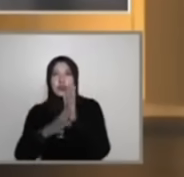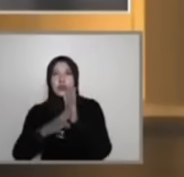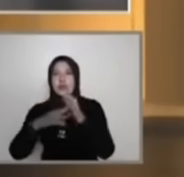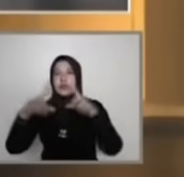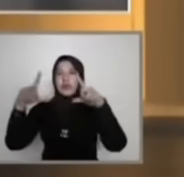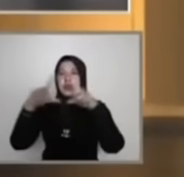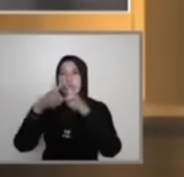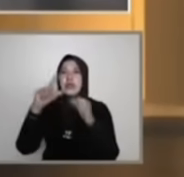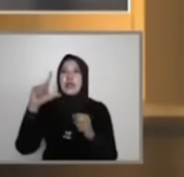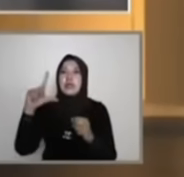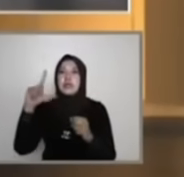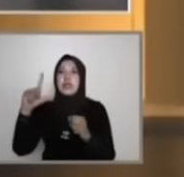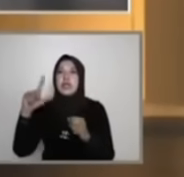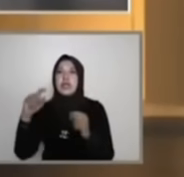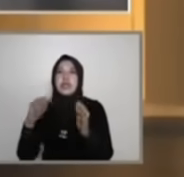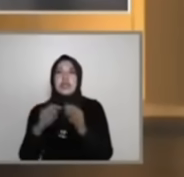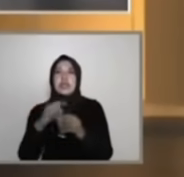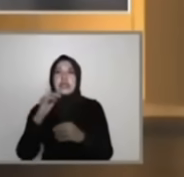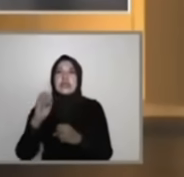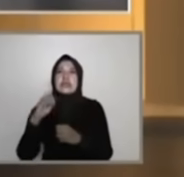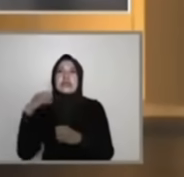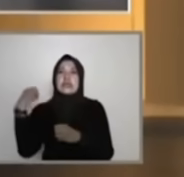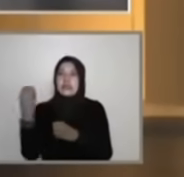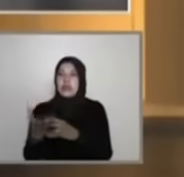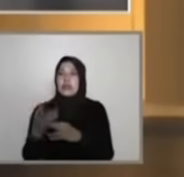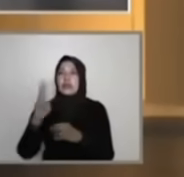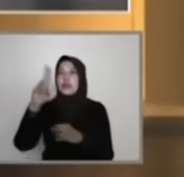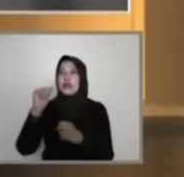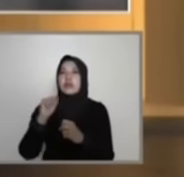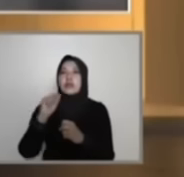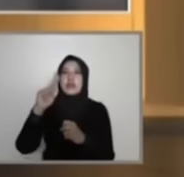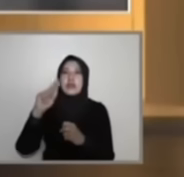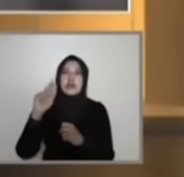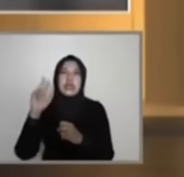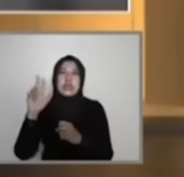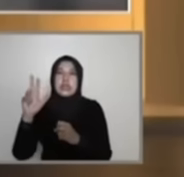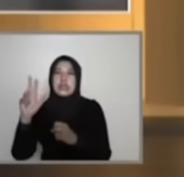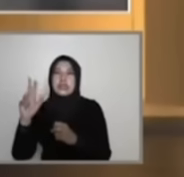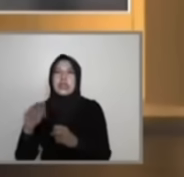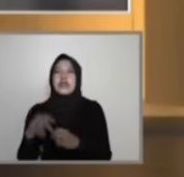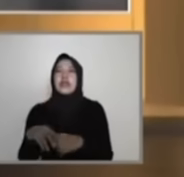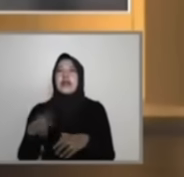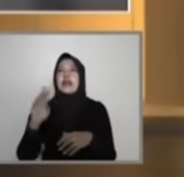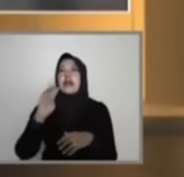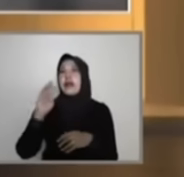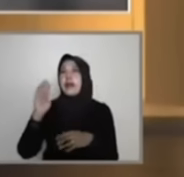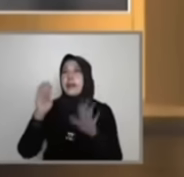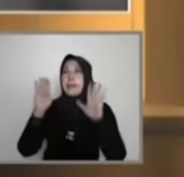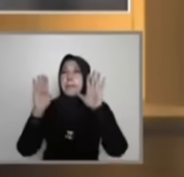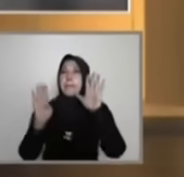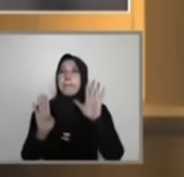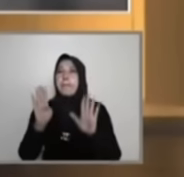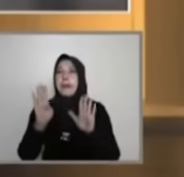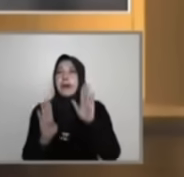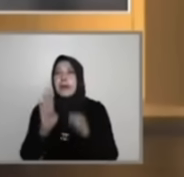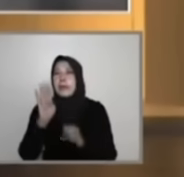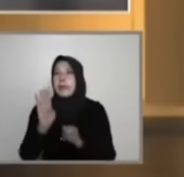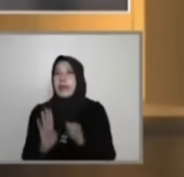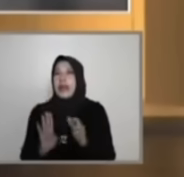Silva tahun 2023 itu 114 miliar lebih. Ini yang perlu kita